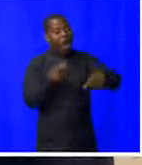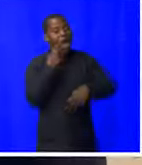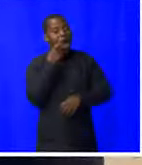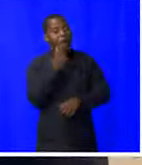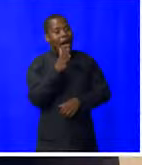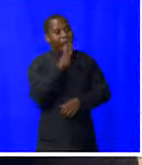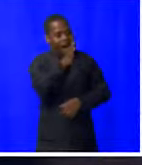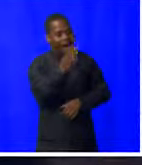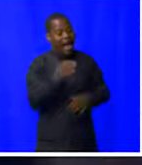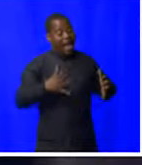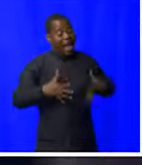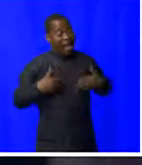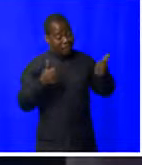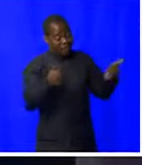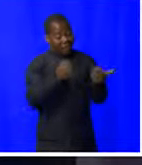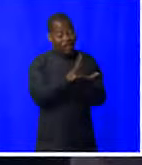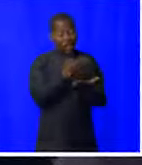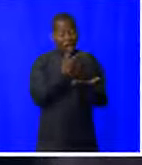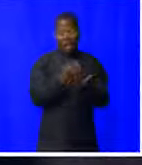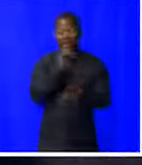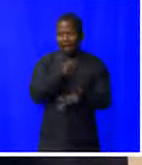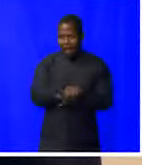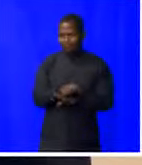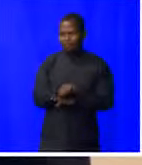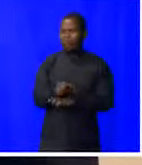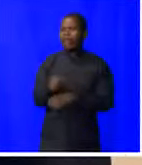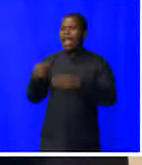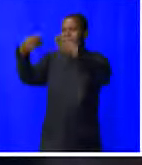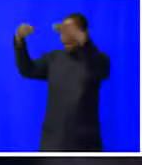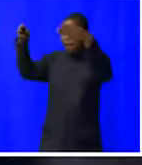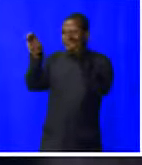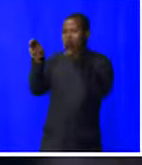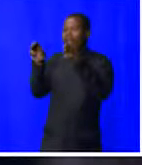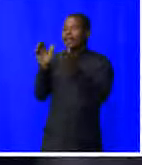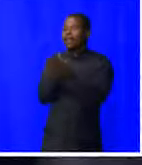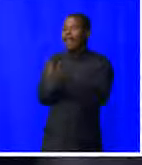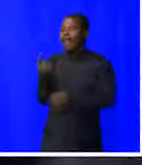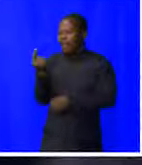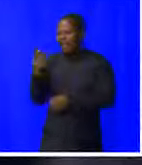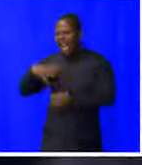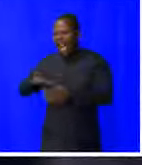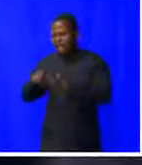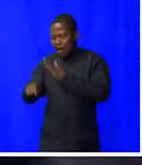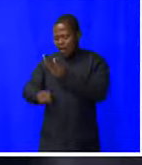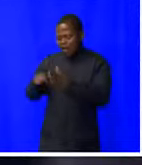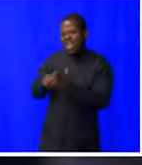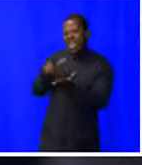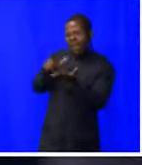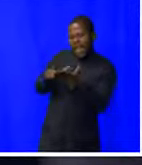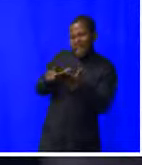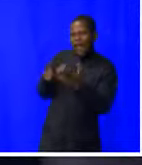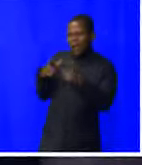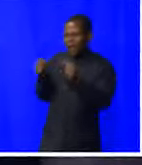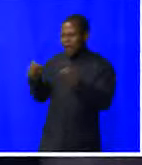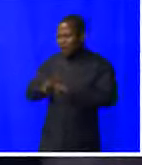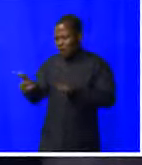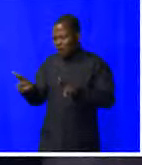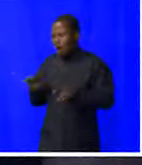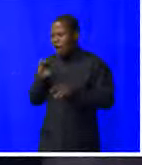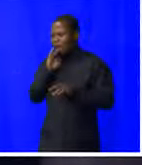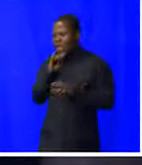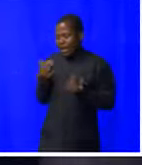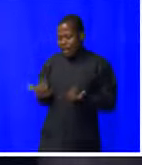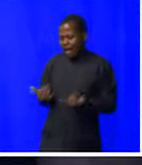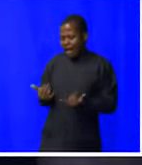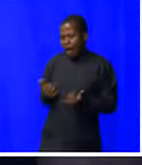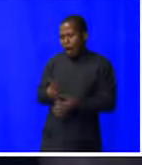Khumalo leningawucethi kuyo iparlamente yelishumi nakunye kuthi nanifika nyalo la nitovele nigibele tikwa lo msebenzi lowo ngiyathi kuthi